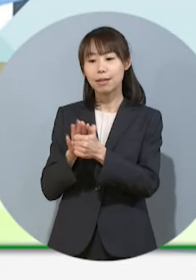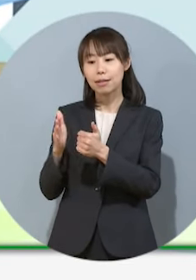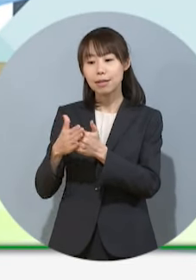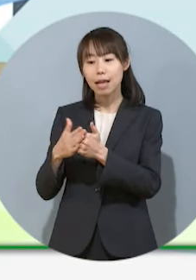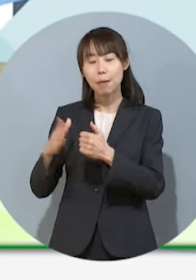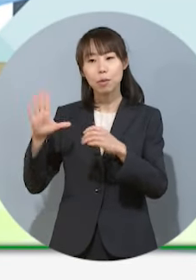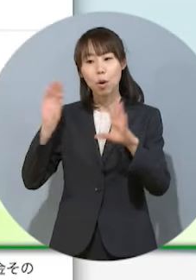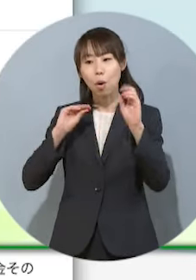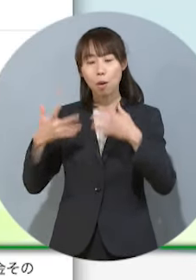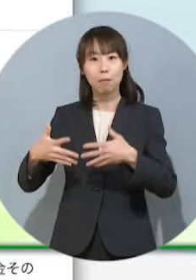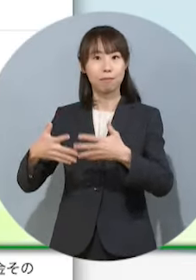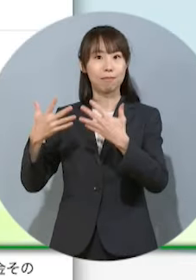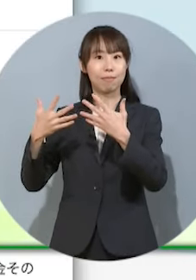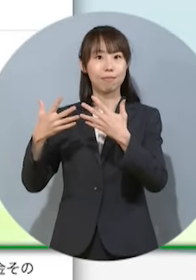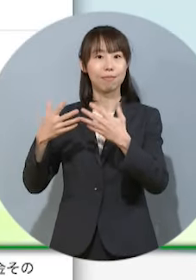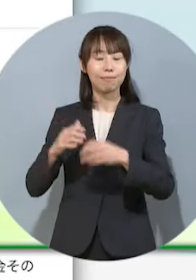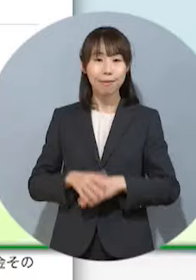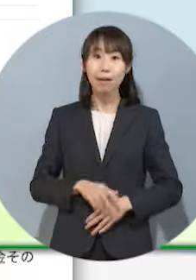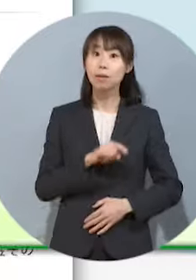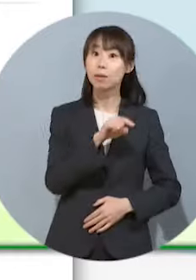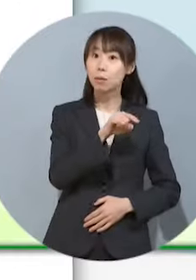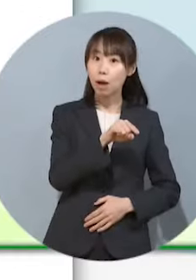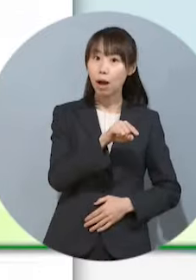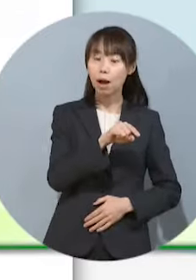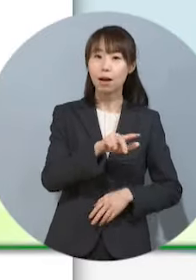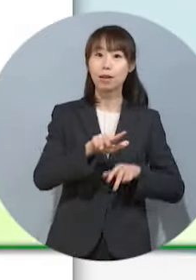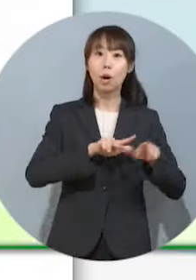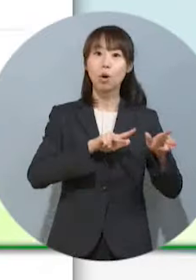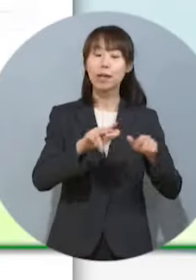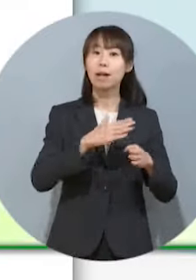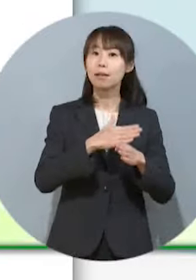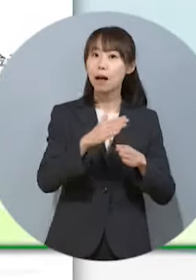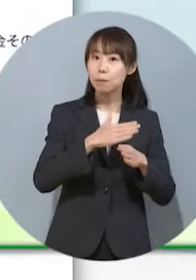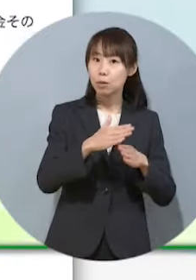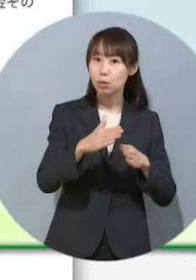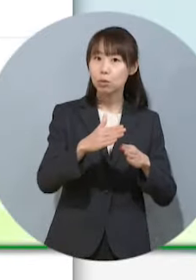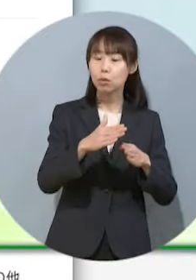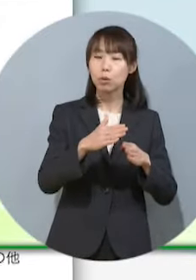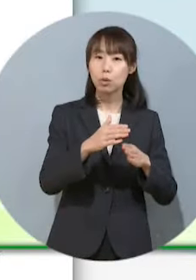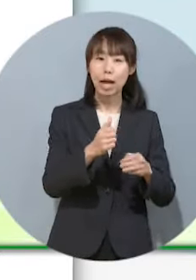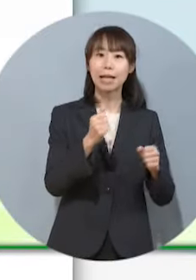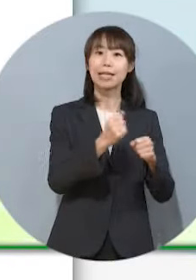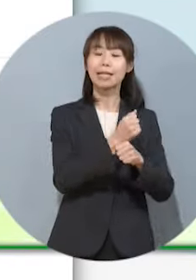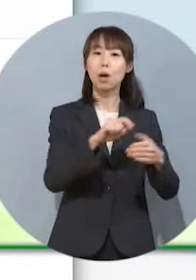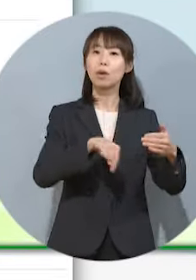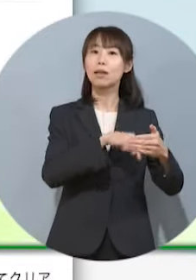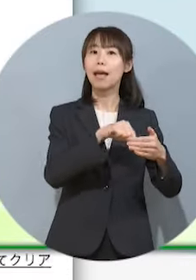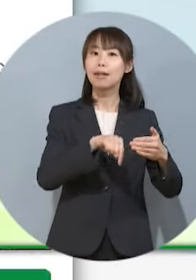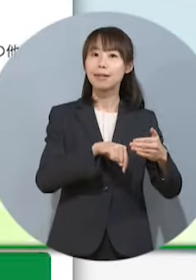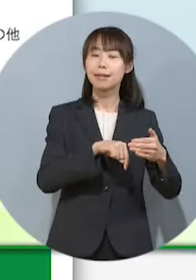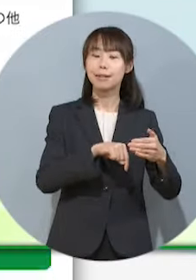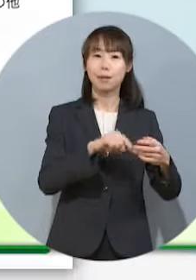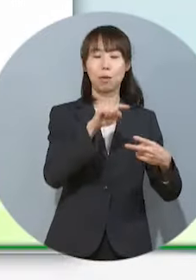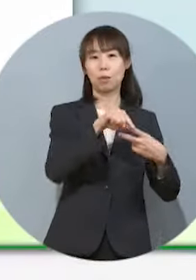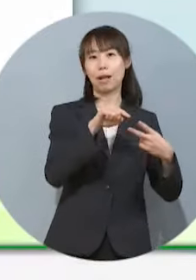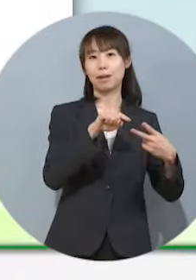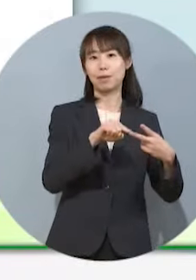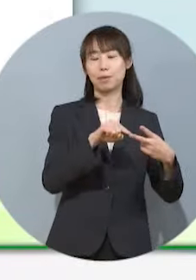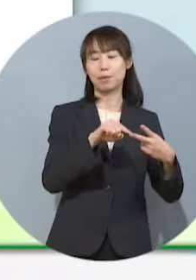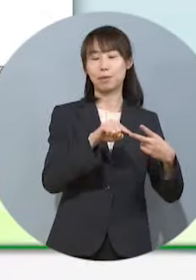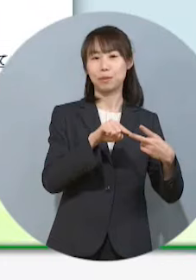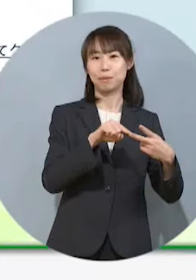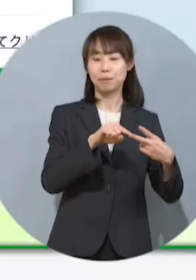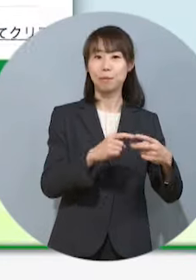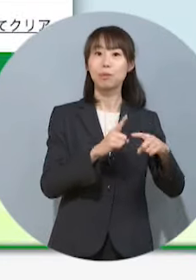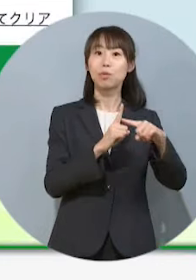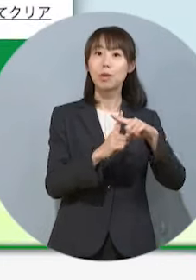事業者向けでは行政サービス、事業ステージの2分野からの選択とキーワード入